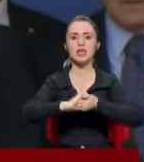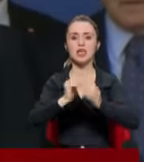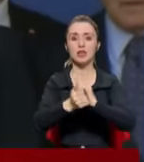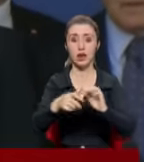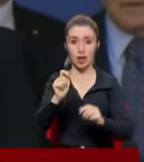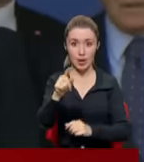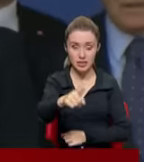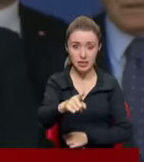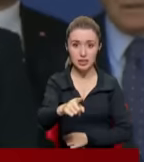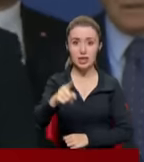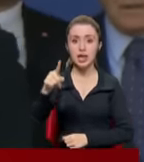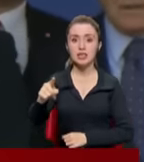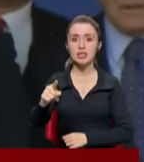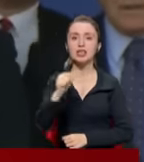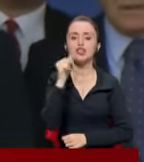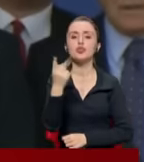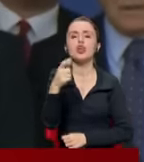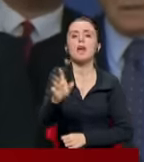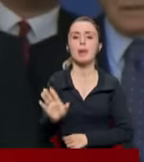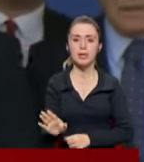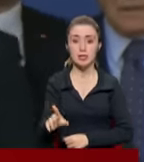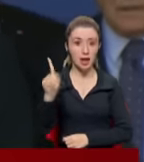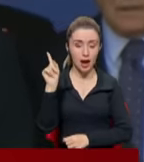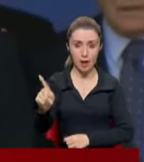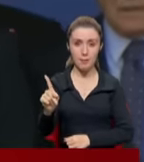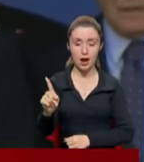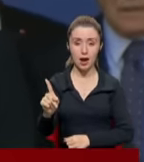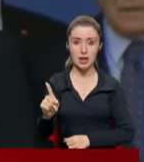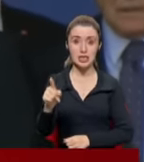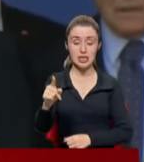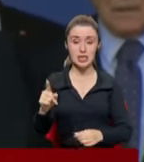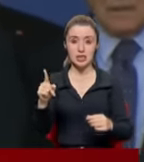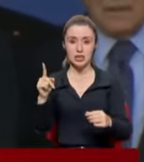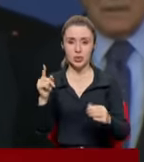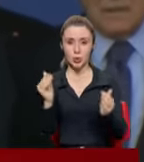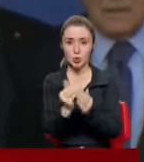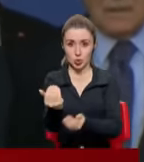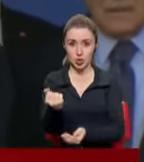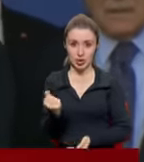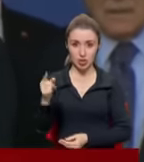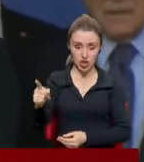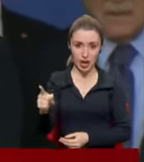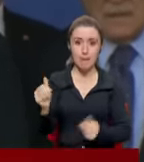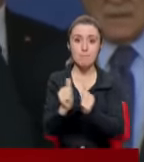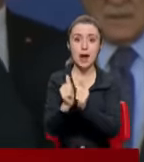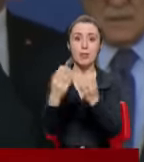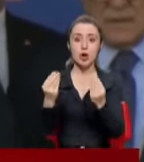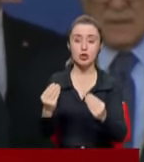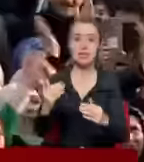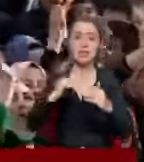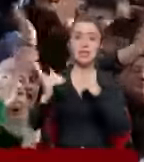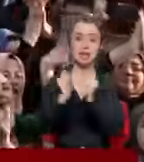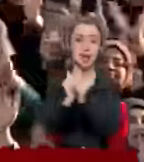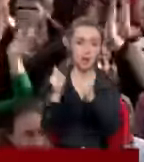dayarsan Siz hiçbir iş yapamazsınız ama sırtınızı küçük çekmeceye milletinize